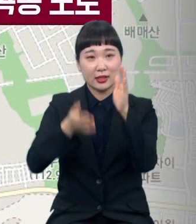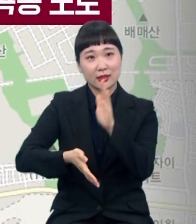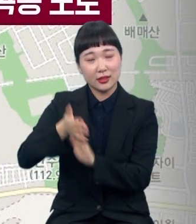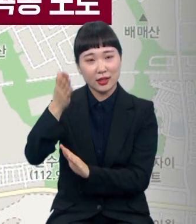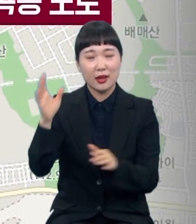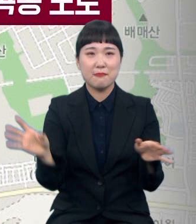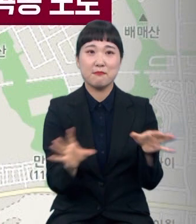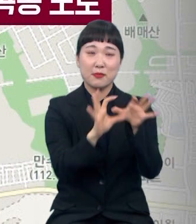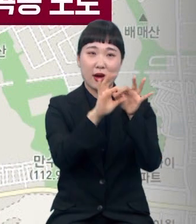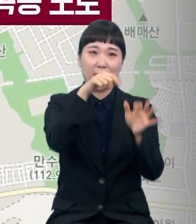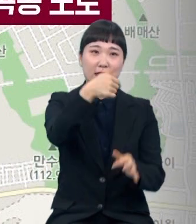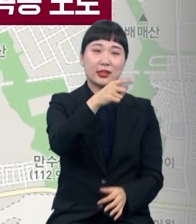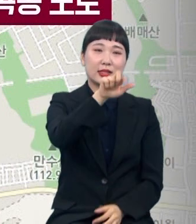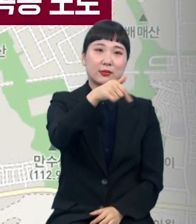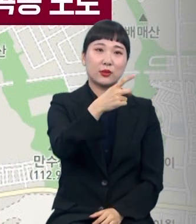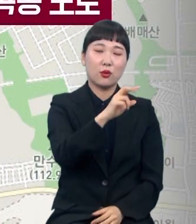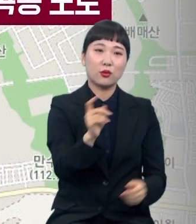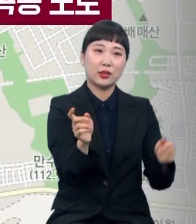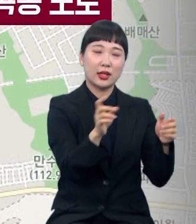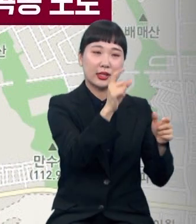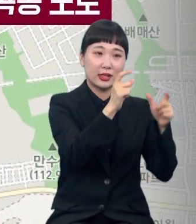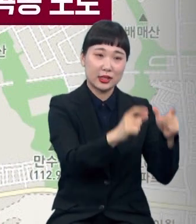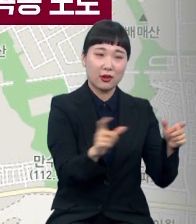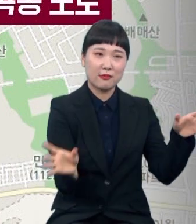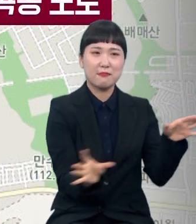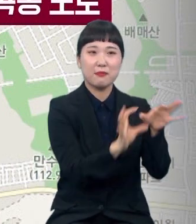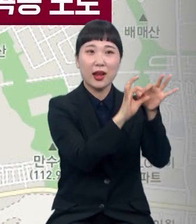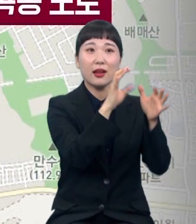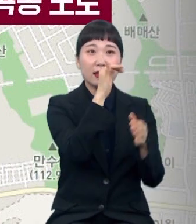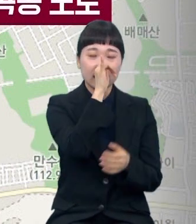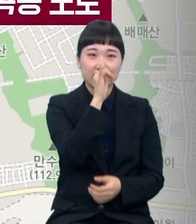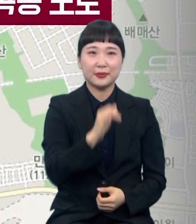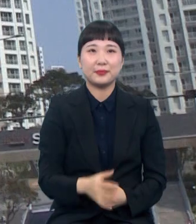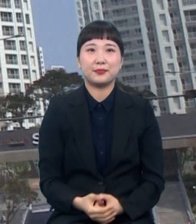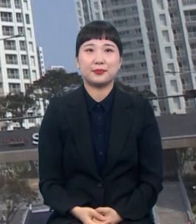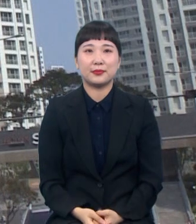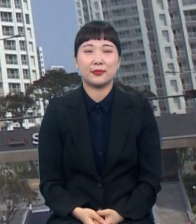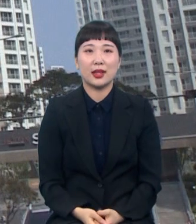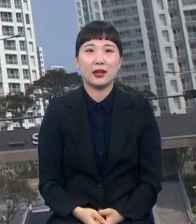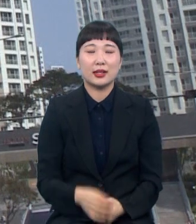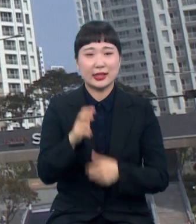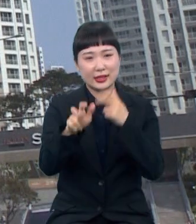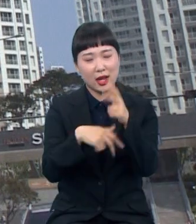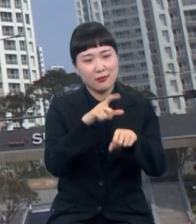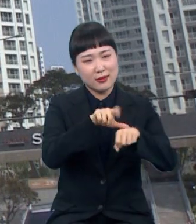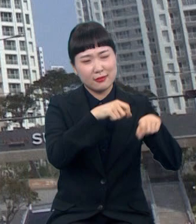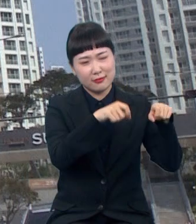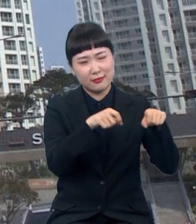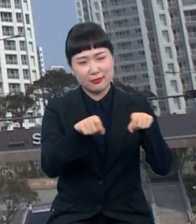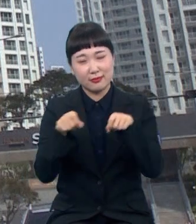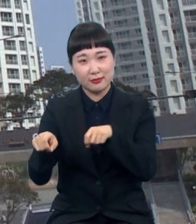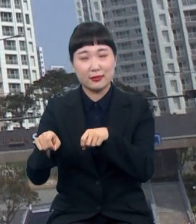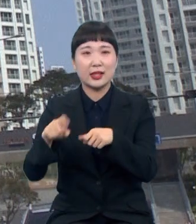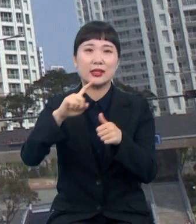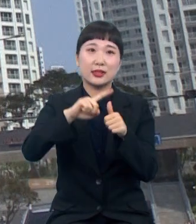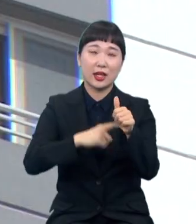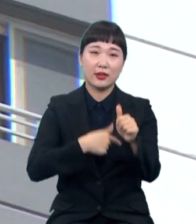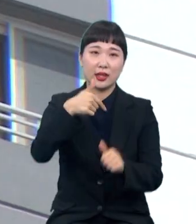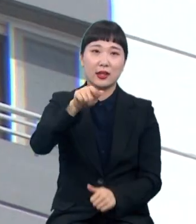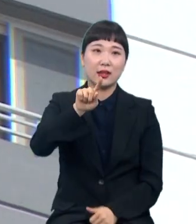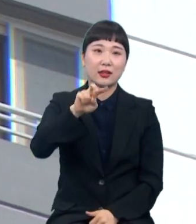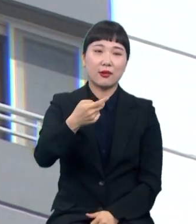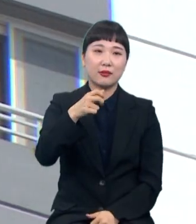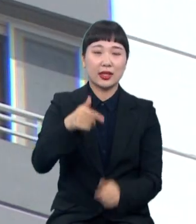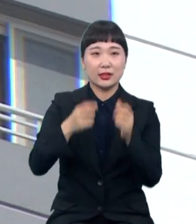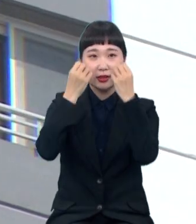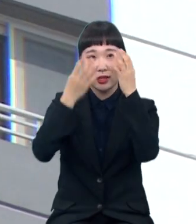금곡동까지 연장해 수도권 제2순환선과 연결하는 방안도 추진하고 있습니다. 사업이 미뤄지는 사이 검단 신도시의 입주가